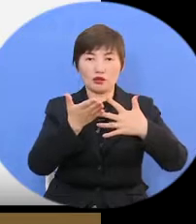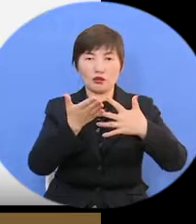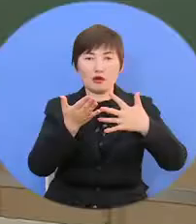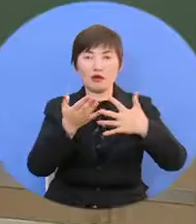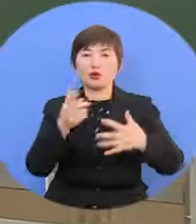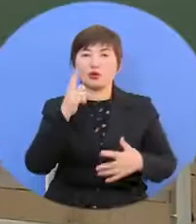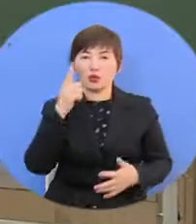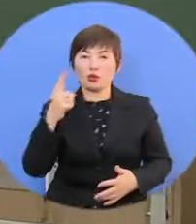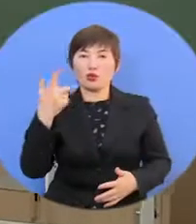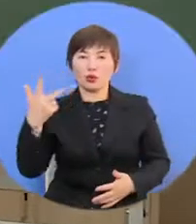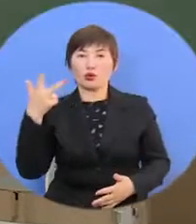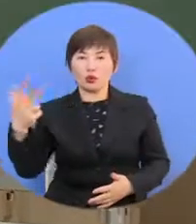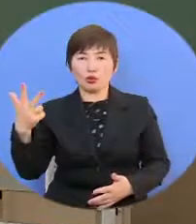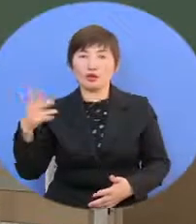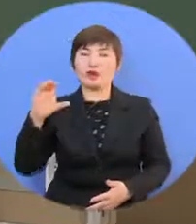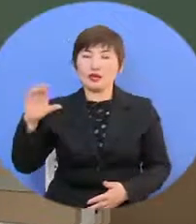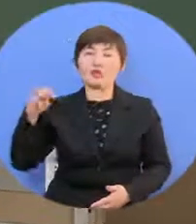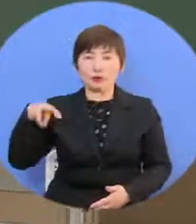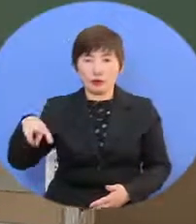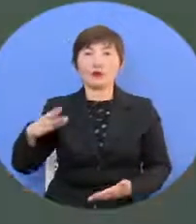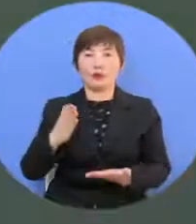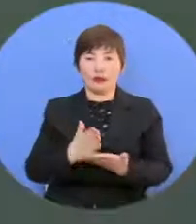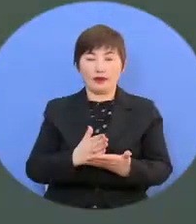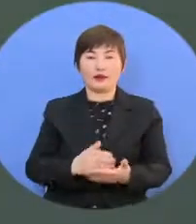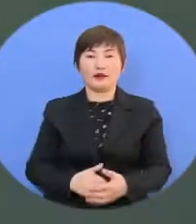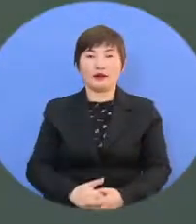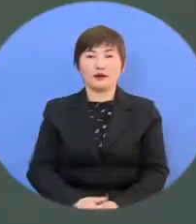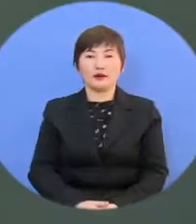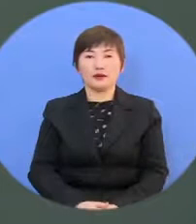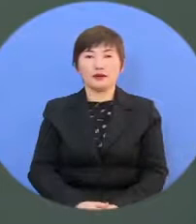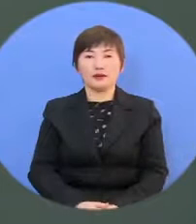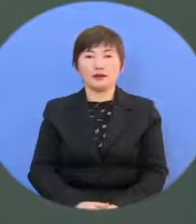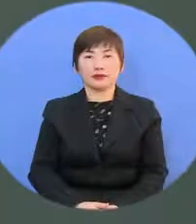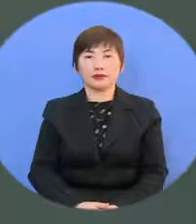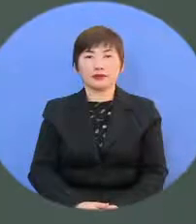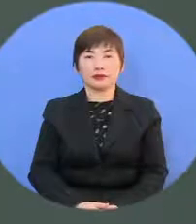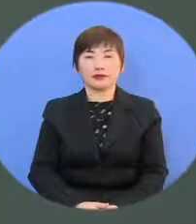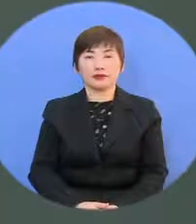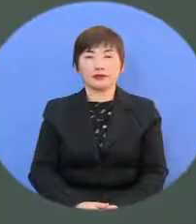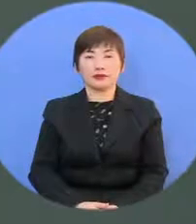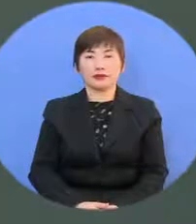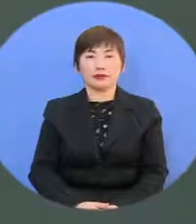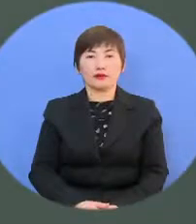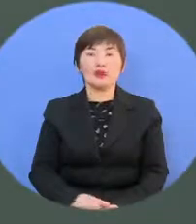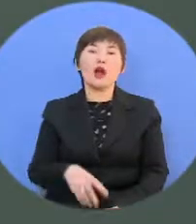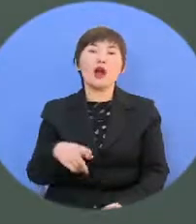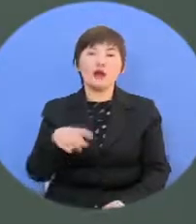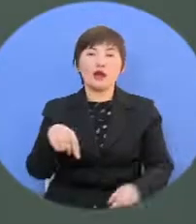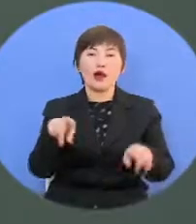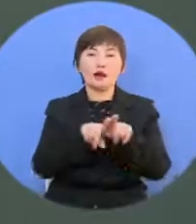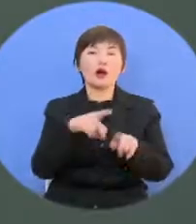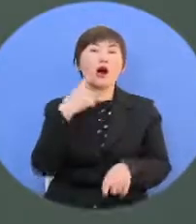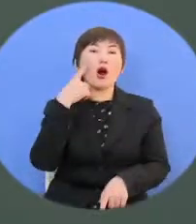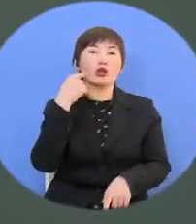маань 133 сантиметр гарч ирж байна гэсэн үг. За үүнтэй адилаар хүүхдүүдээ та бүхэн огтийнхоо биеийн өндрөөр